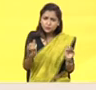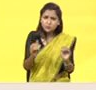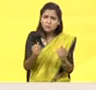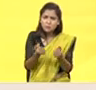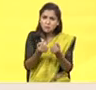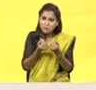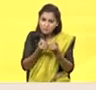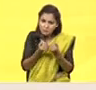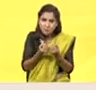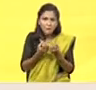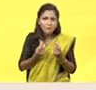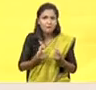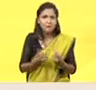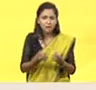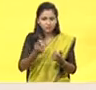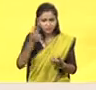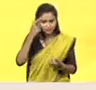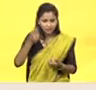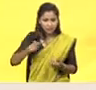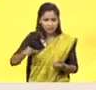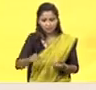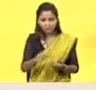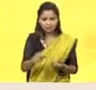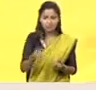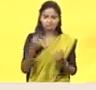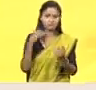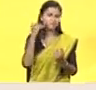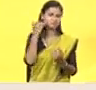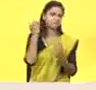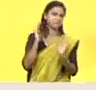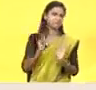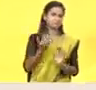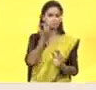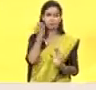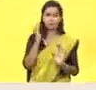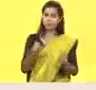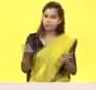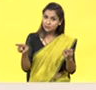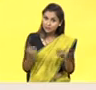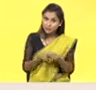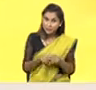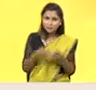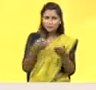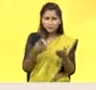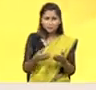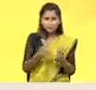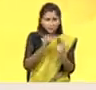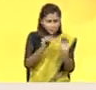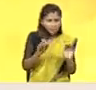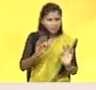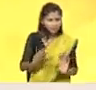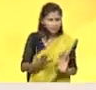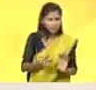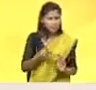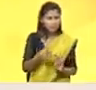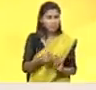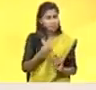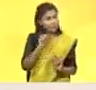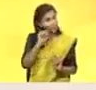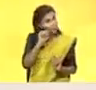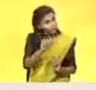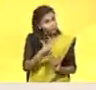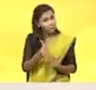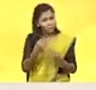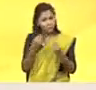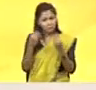कितनी जल्दी खिलौनों से बोर हो जाते हैं। वही ऐसे बच्चे भी हैं जो उन्हीं